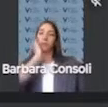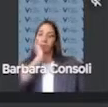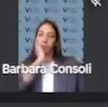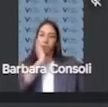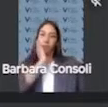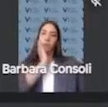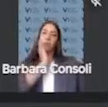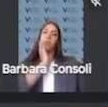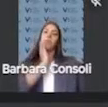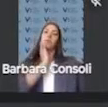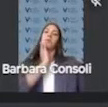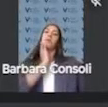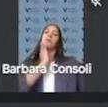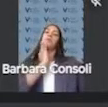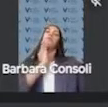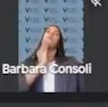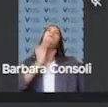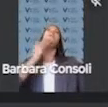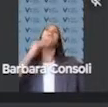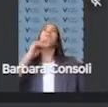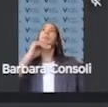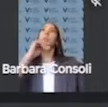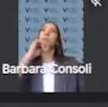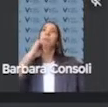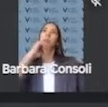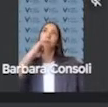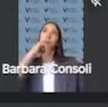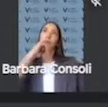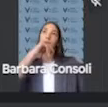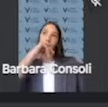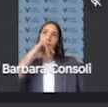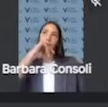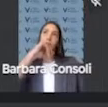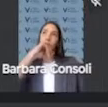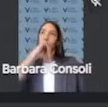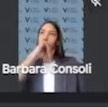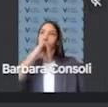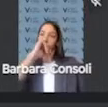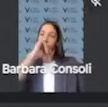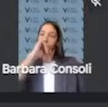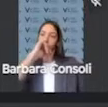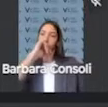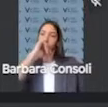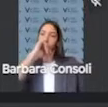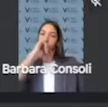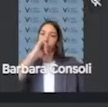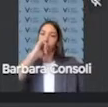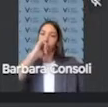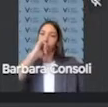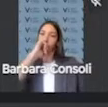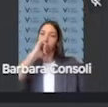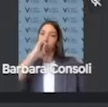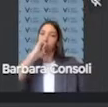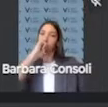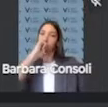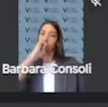c'era quest'ansia, questa preoccupazione proprio data